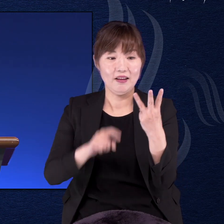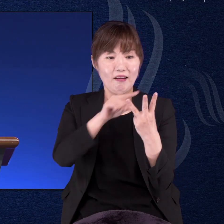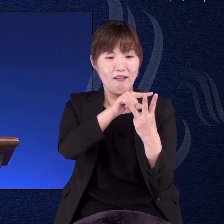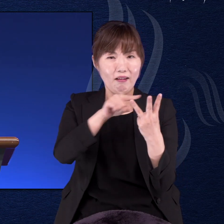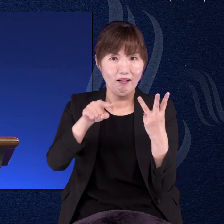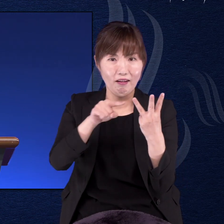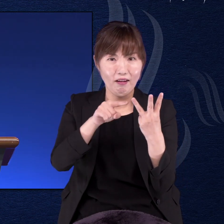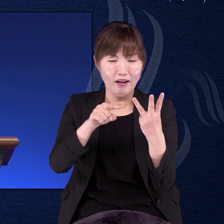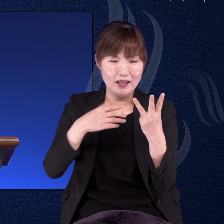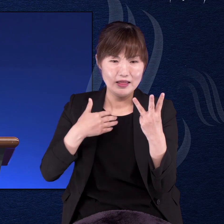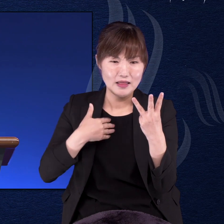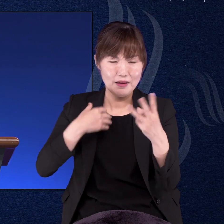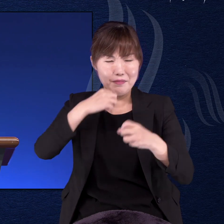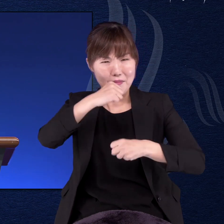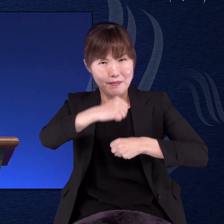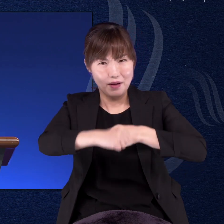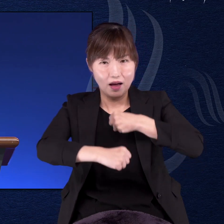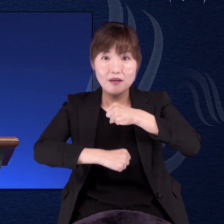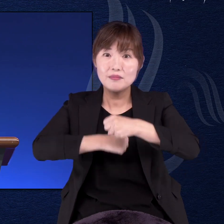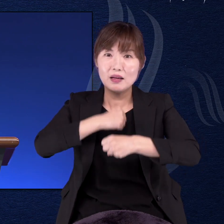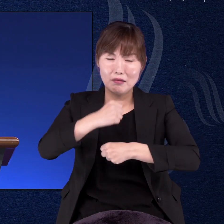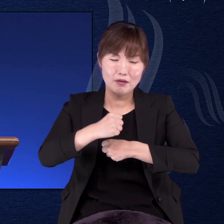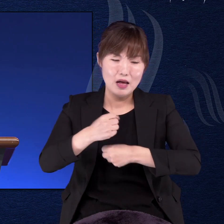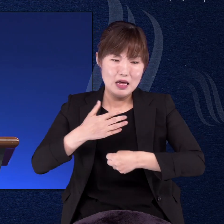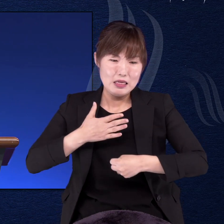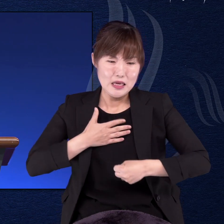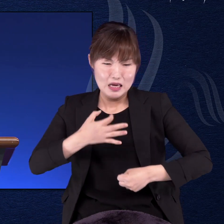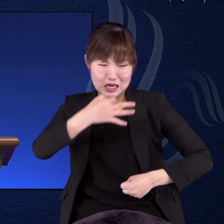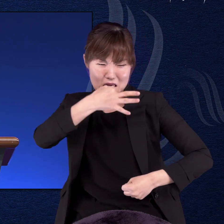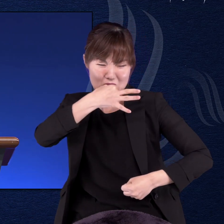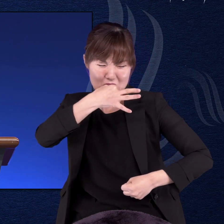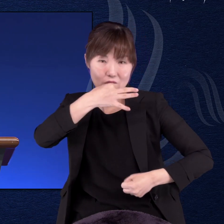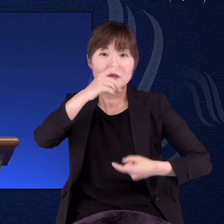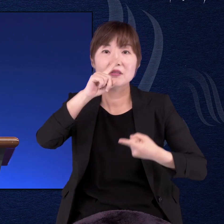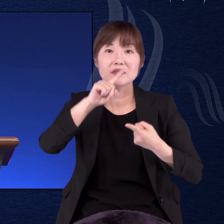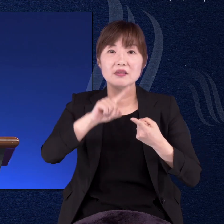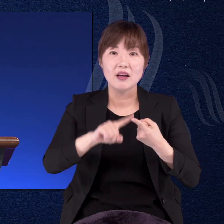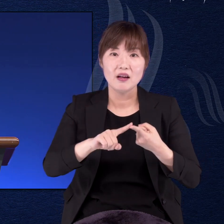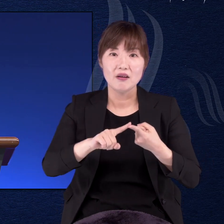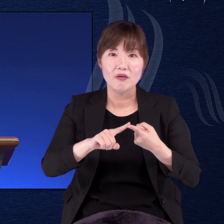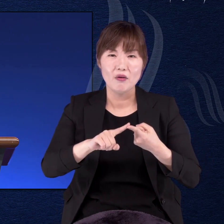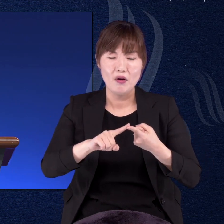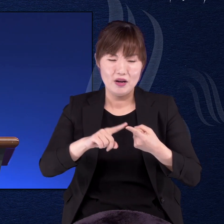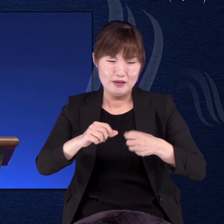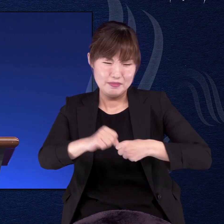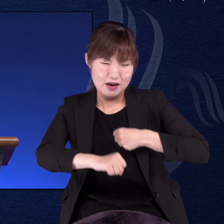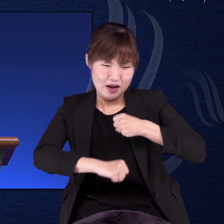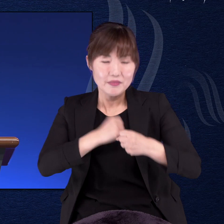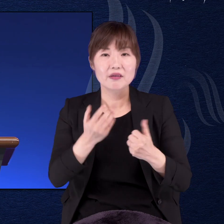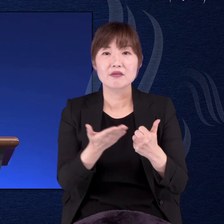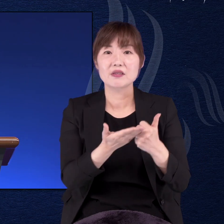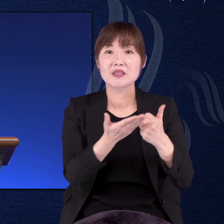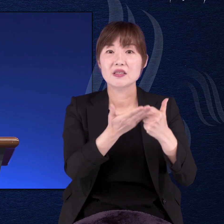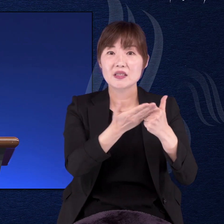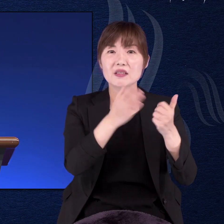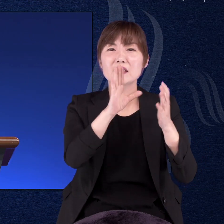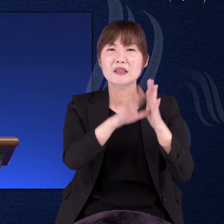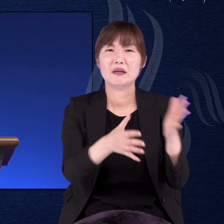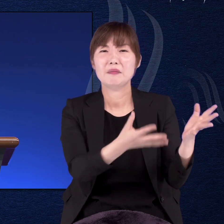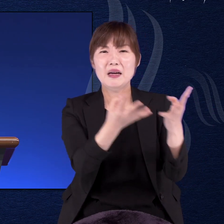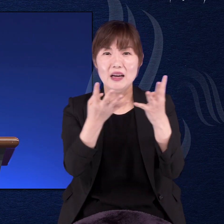알고 내 마음대로, 내 멋대로, 내 잣대로, 내 욕심대로 휘두르려고 할 때가 얼마나 많은지 모르겠어요.